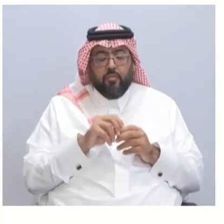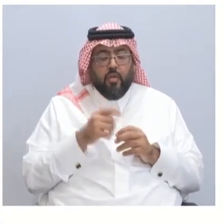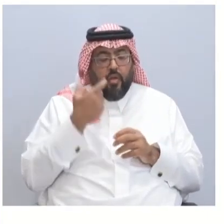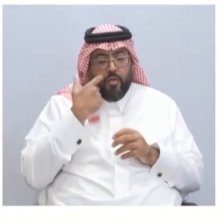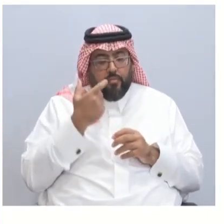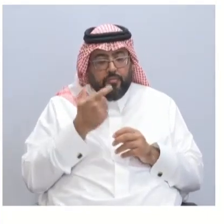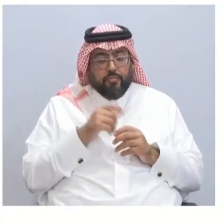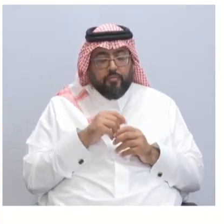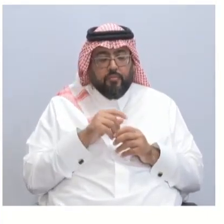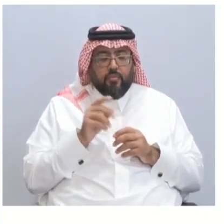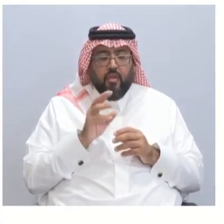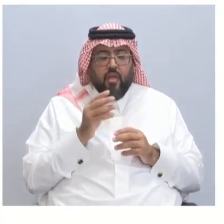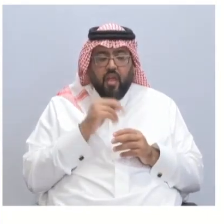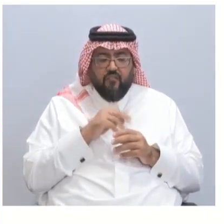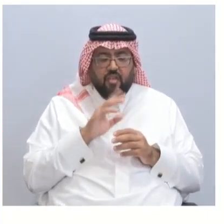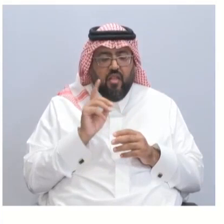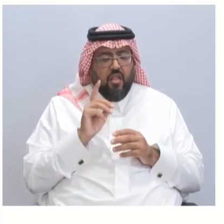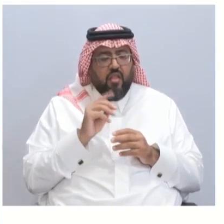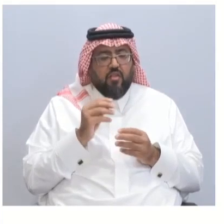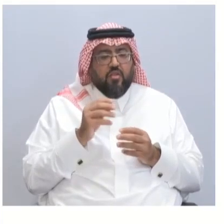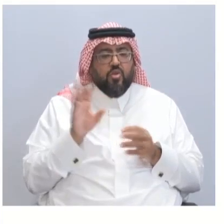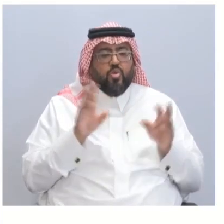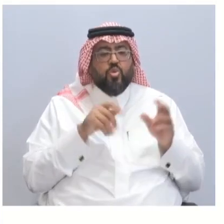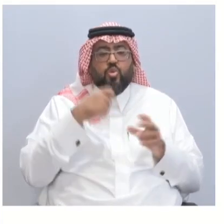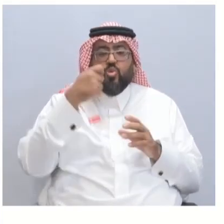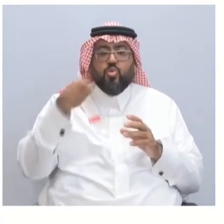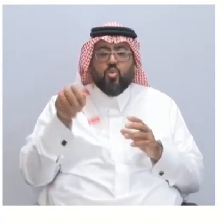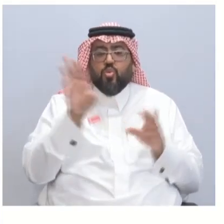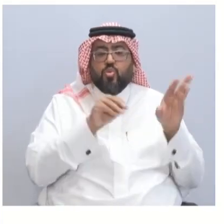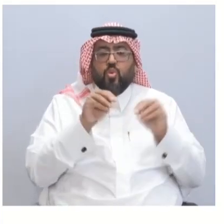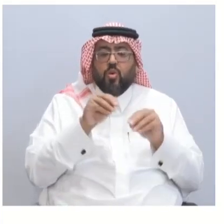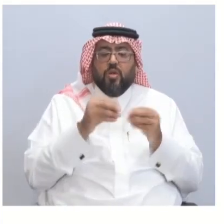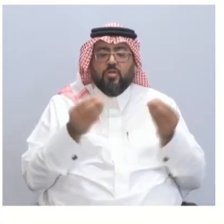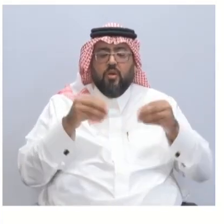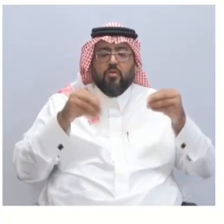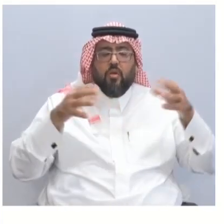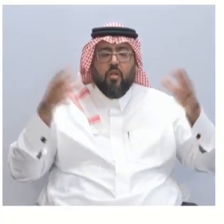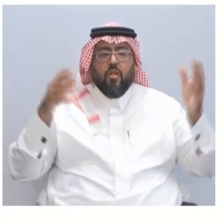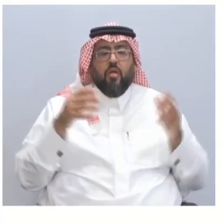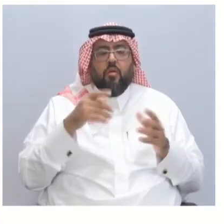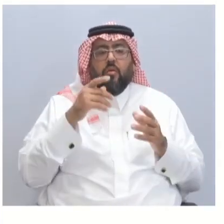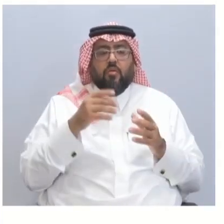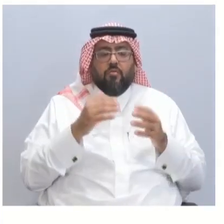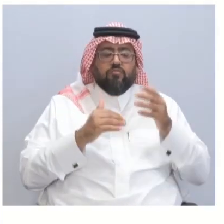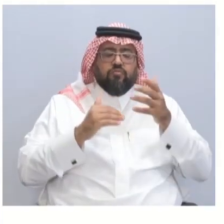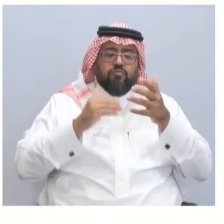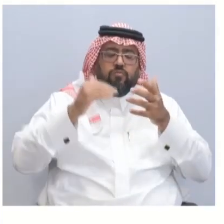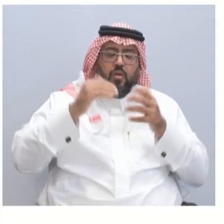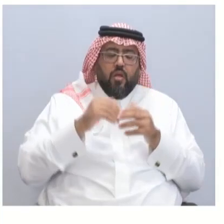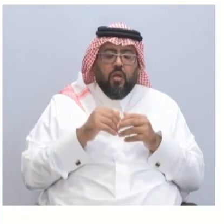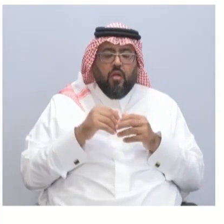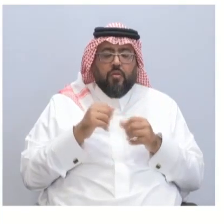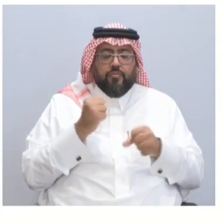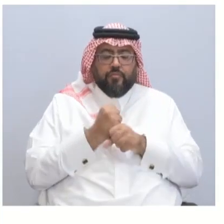ولكنه لم يكفي حاجه السوق المتزايده لماذا لارتفاع معدلات